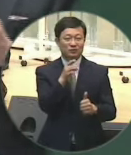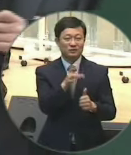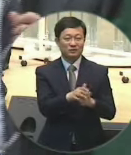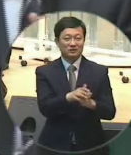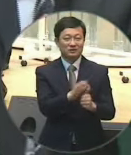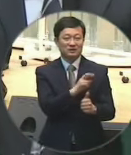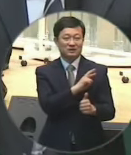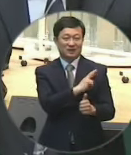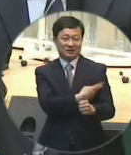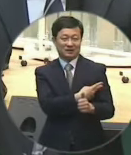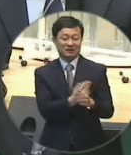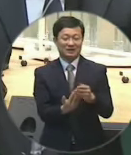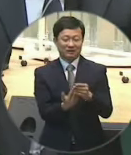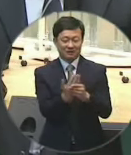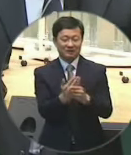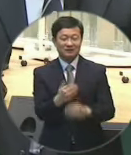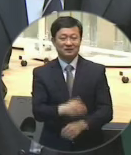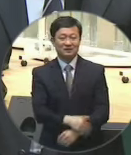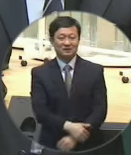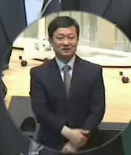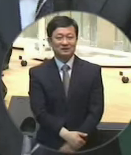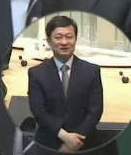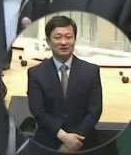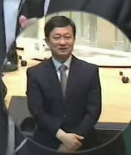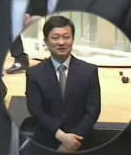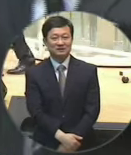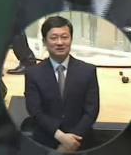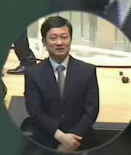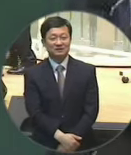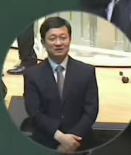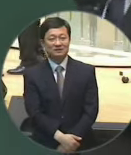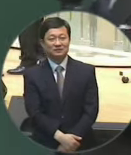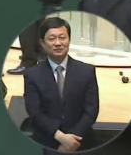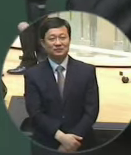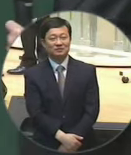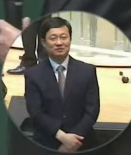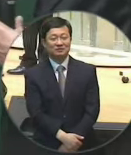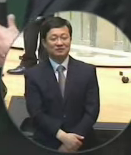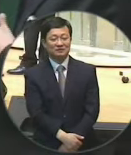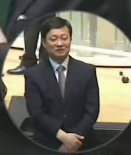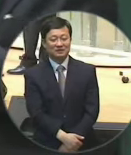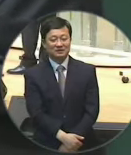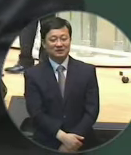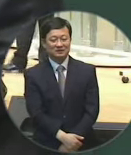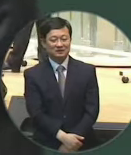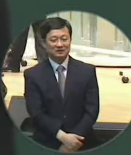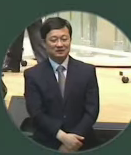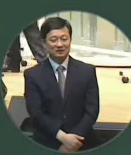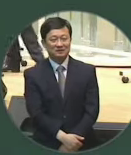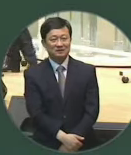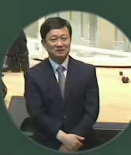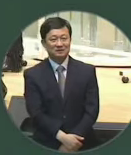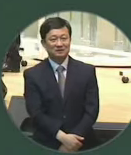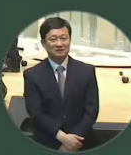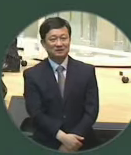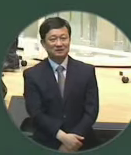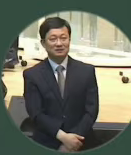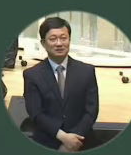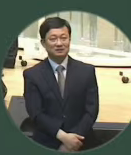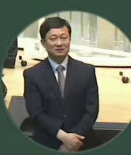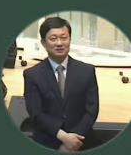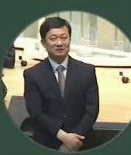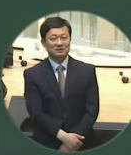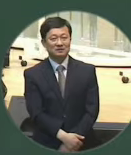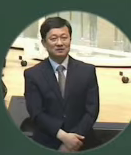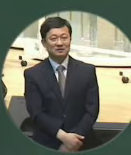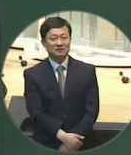누명선 이단이 나타났어요. But always between the real cults and those religious authority that actually creates the cults are those who have been